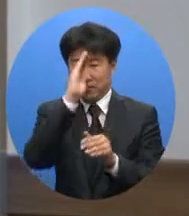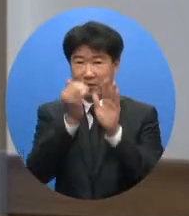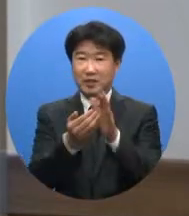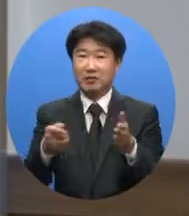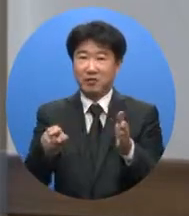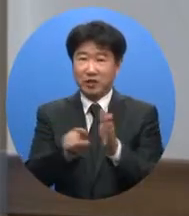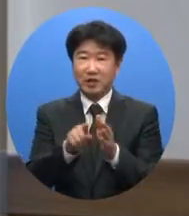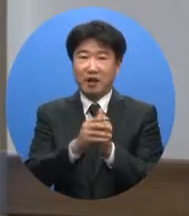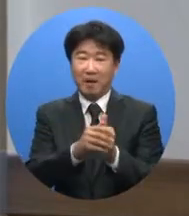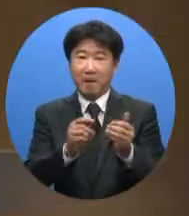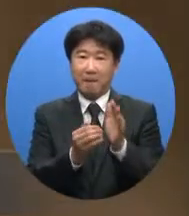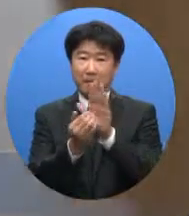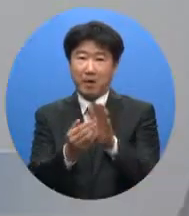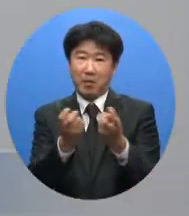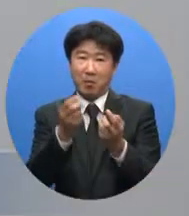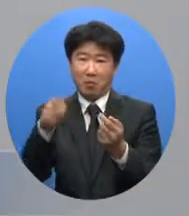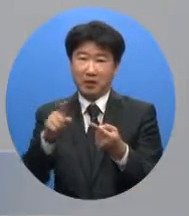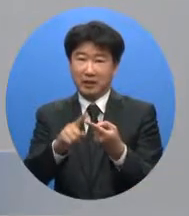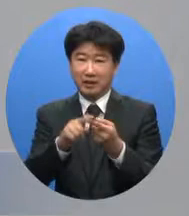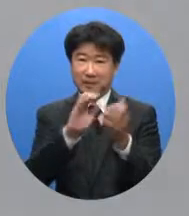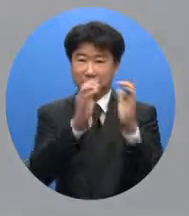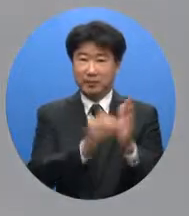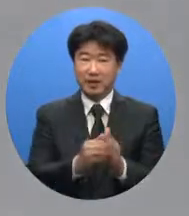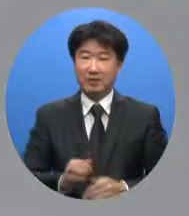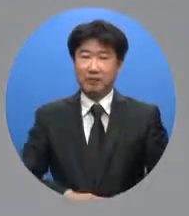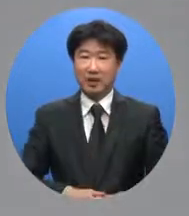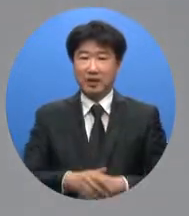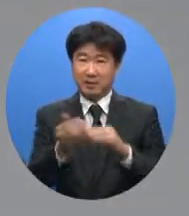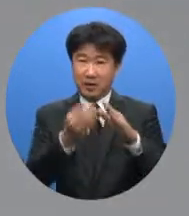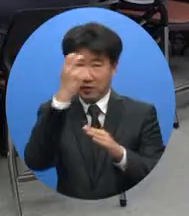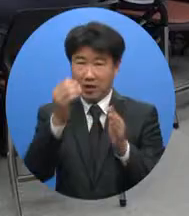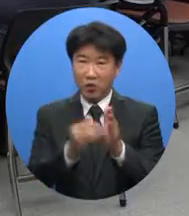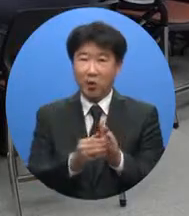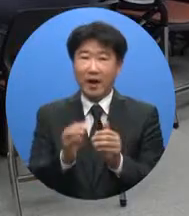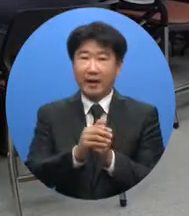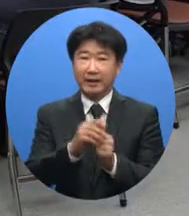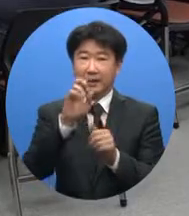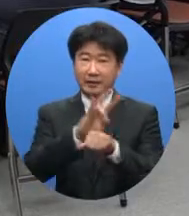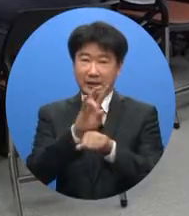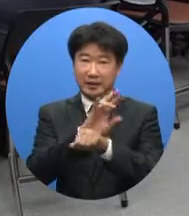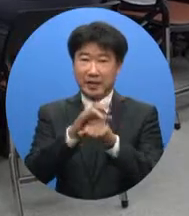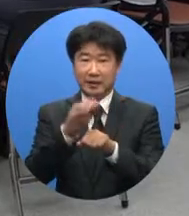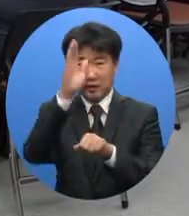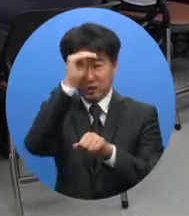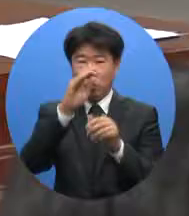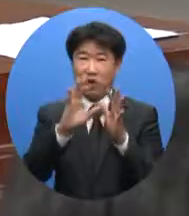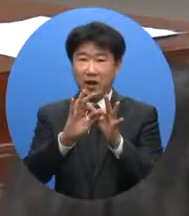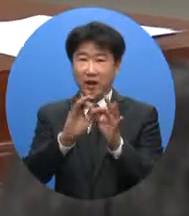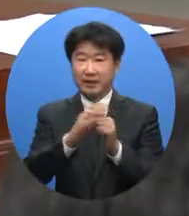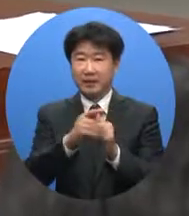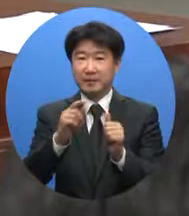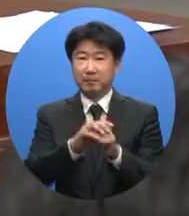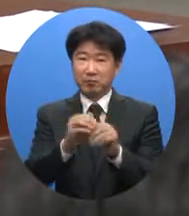강화하도록 했습니다. 군은 지속적인 예찰 활동과 함께 24시간 가축 방역 상황실을 운영하는 등 AI 차단